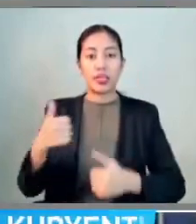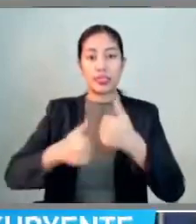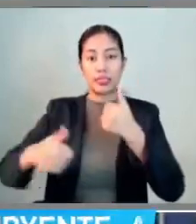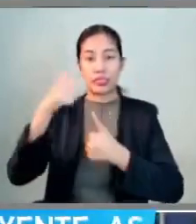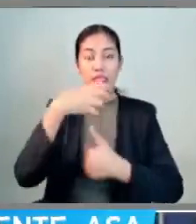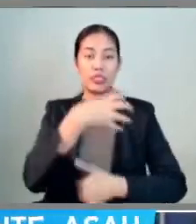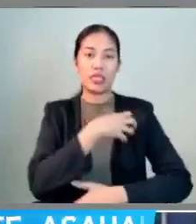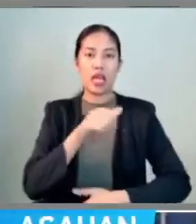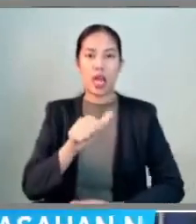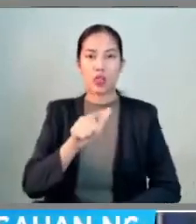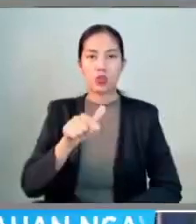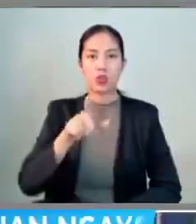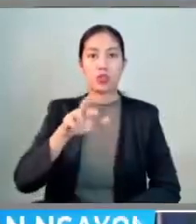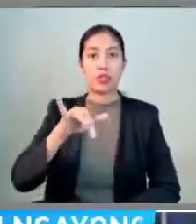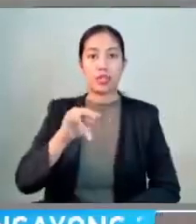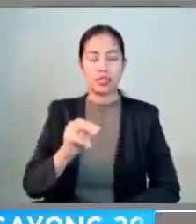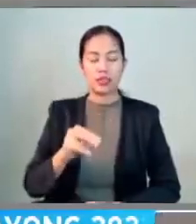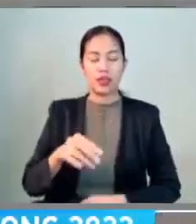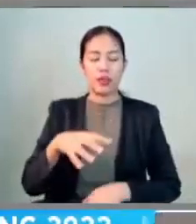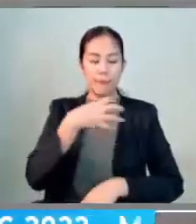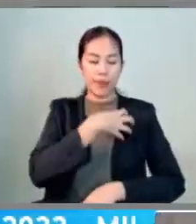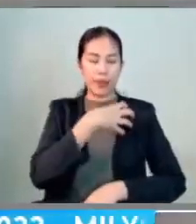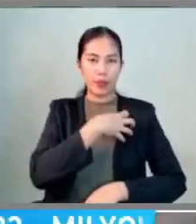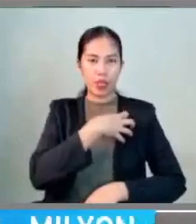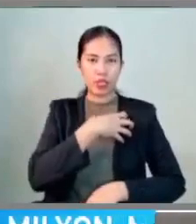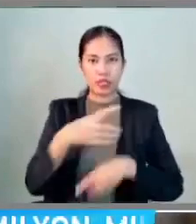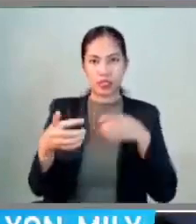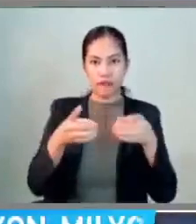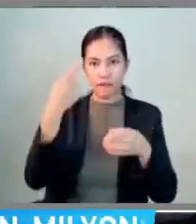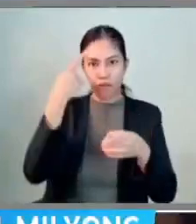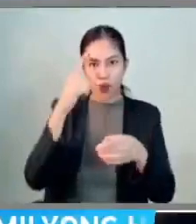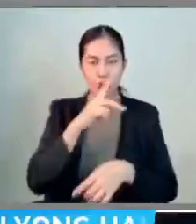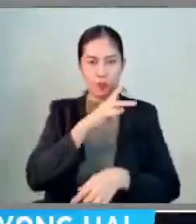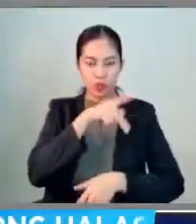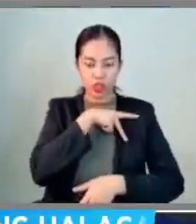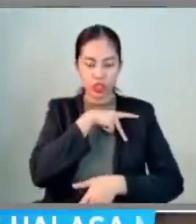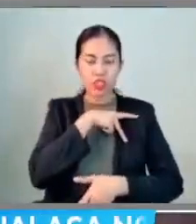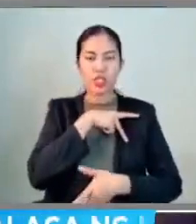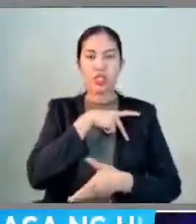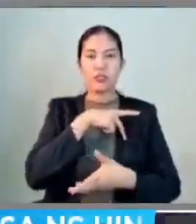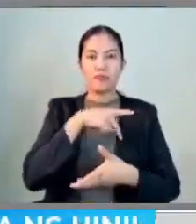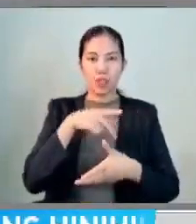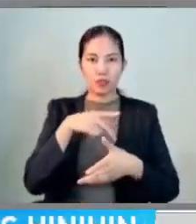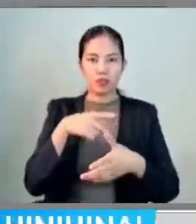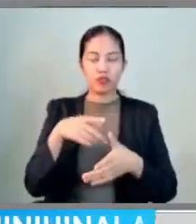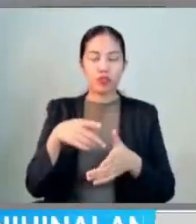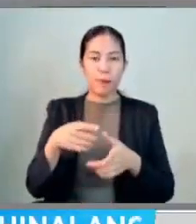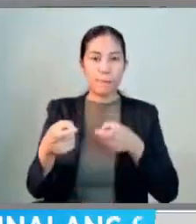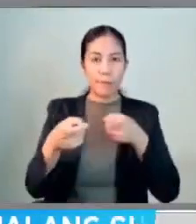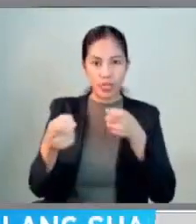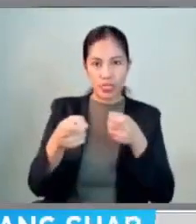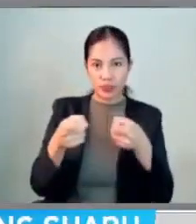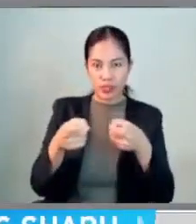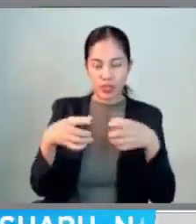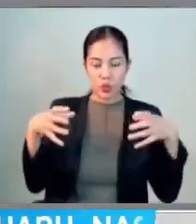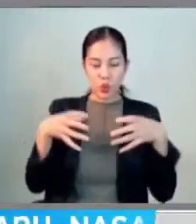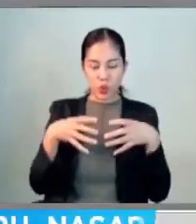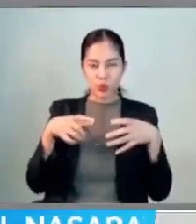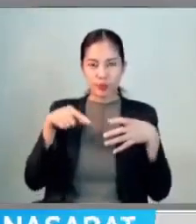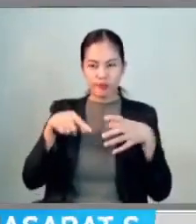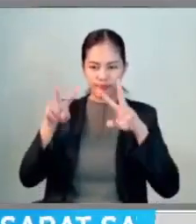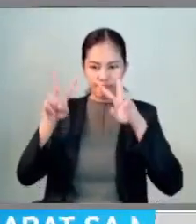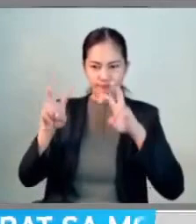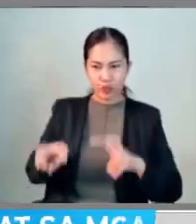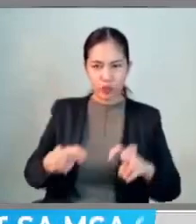PNP Directorate for Personnel and Records Management ang mga courtesy resignations. Posible raw na magkaalam by the end of the